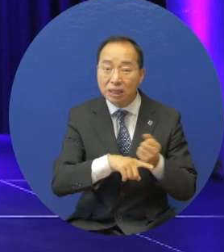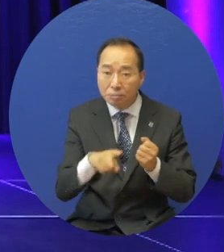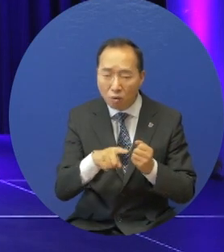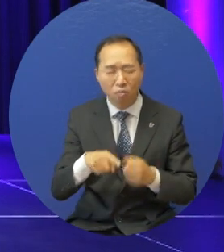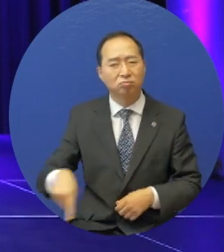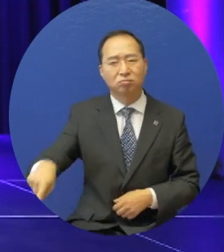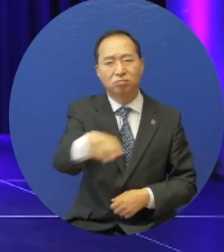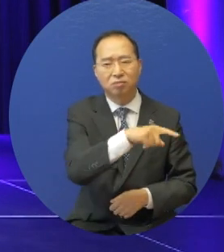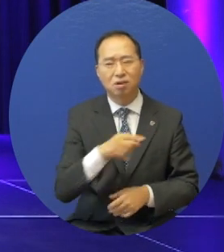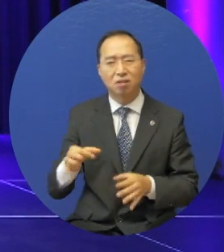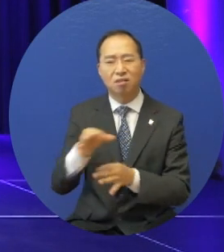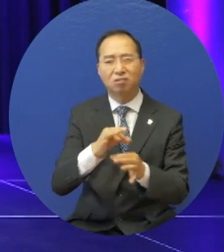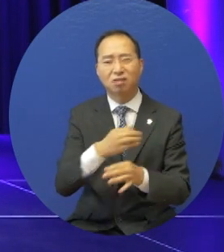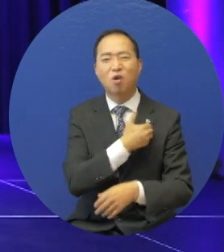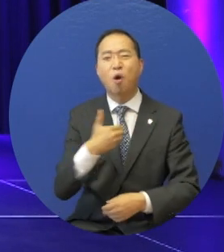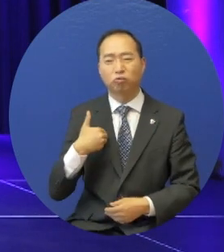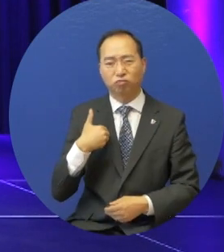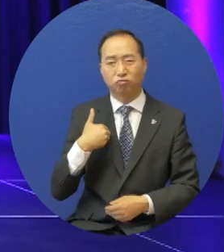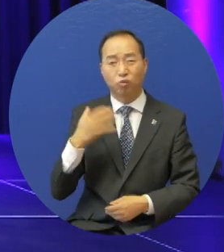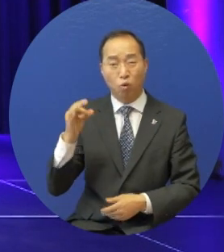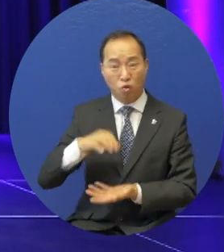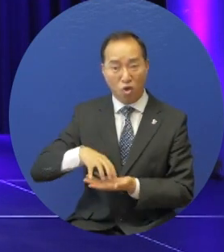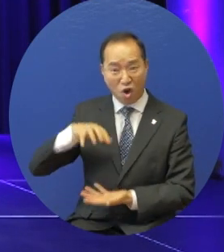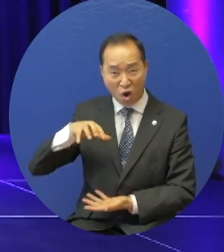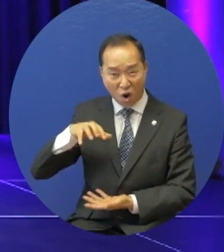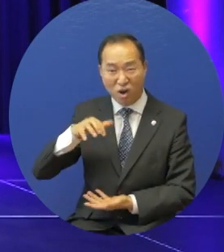뭐죠? 경제적으로 여유가 있었기 때문에 그래요. 사실은